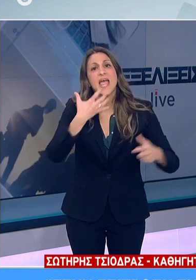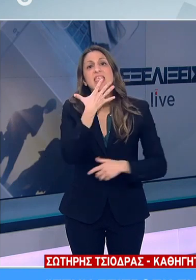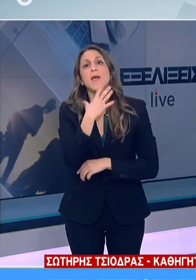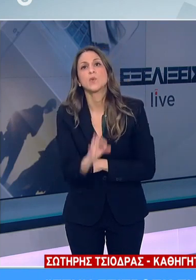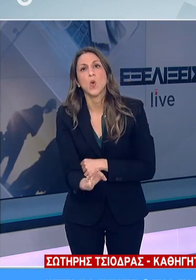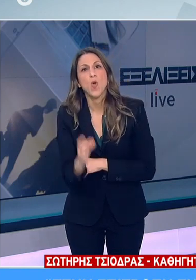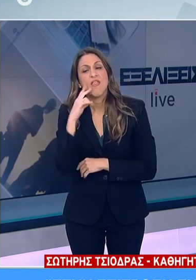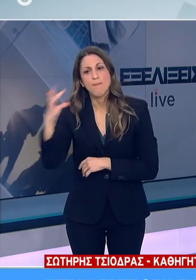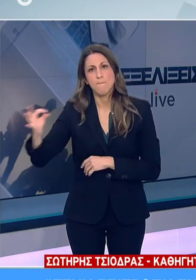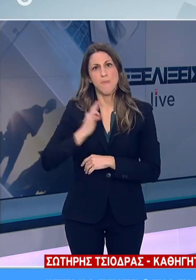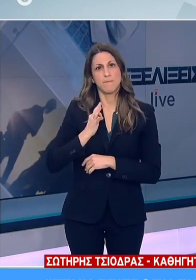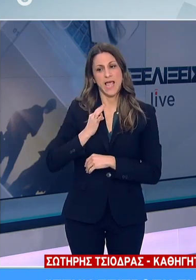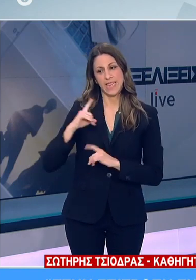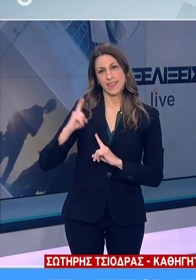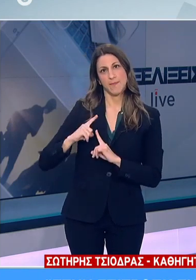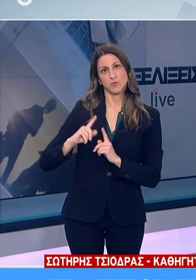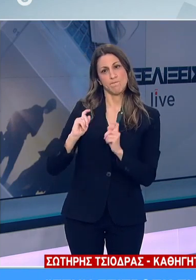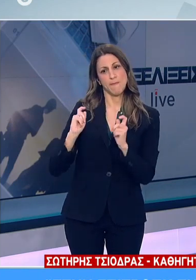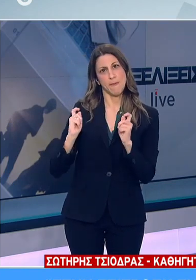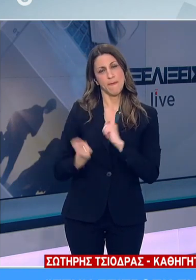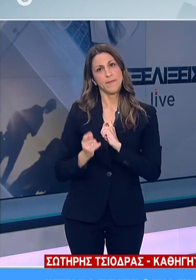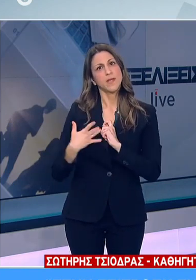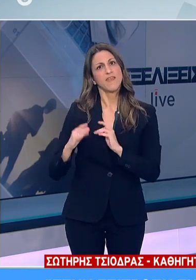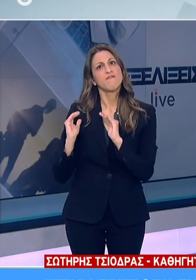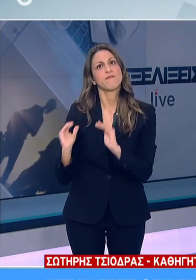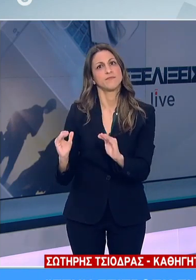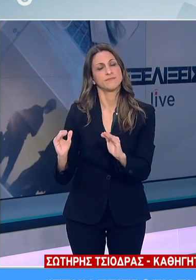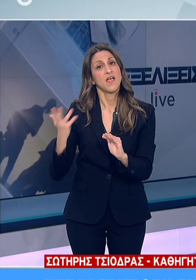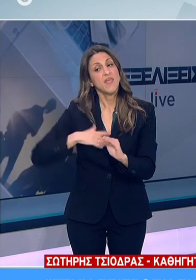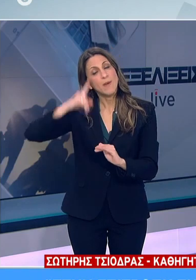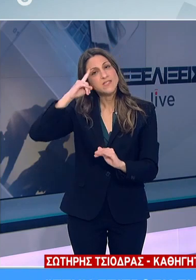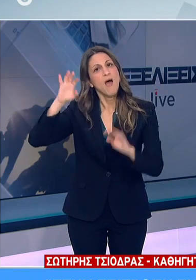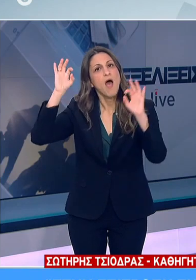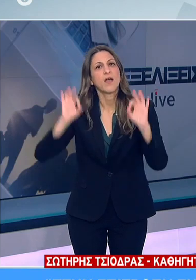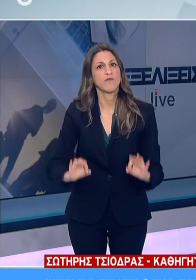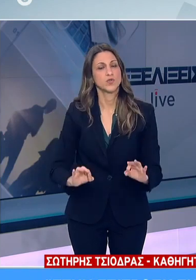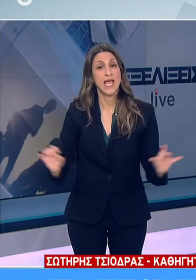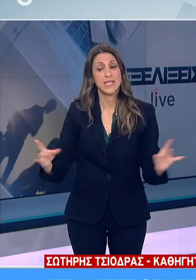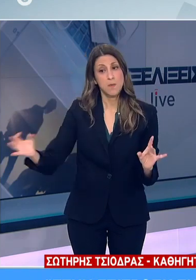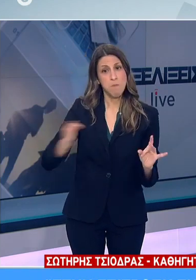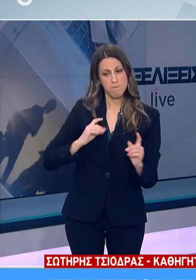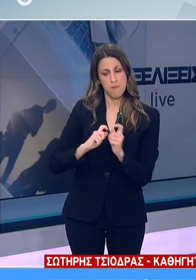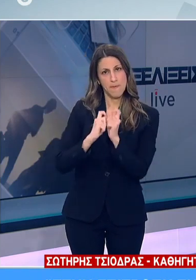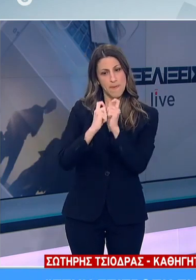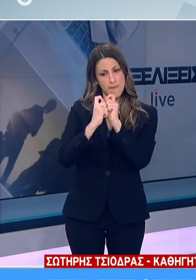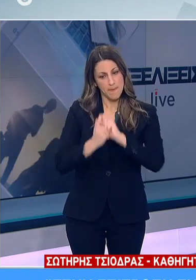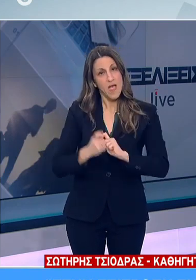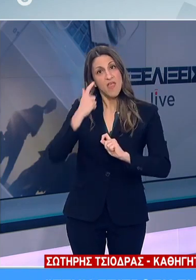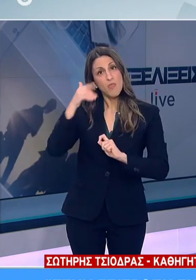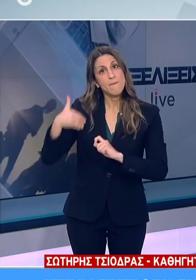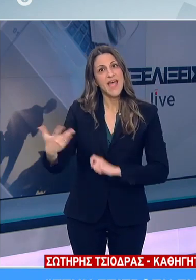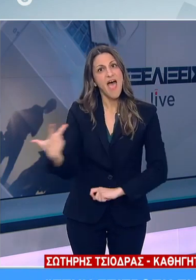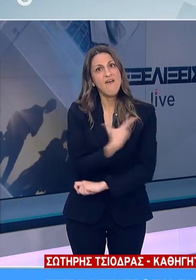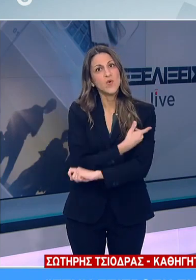τυχών υιογενών αλλαγών. Για επιδημιολογικούς λόγους, αλλά και για πραγματικούς λόγους, γιατί τυχόν αλλαγές θα είναι ιδιαίτερα σημαντικές όταν θα αναπτυχθεί